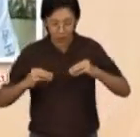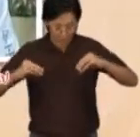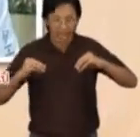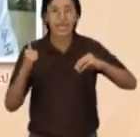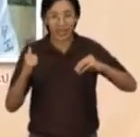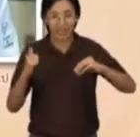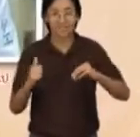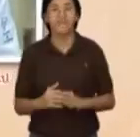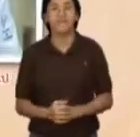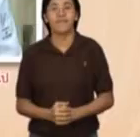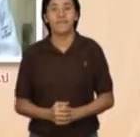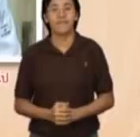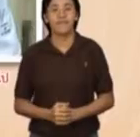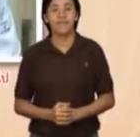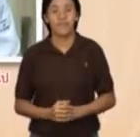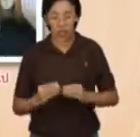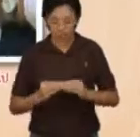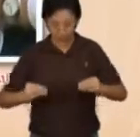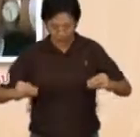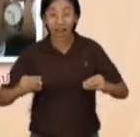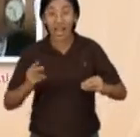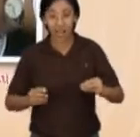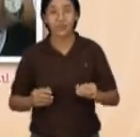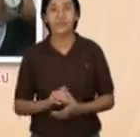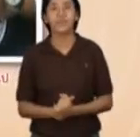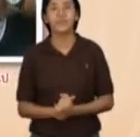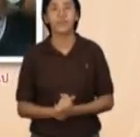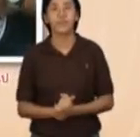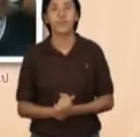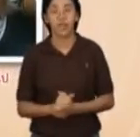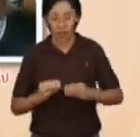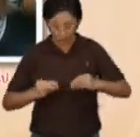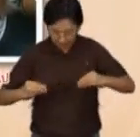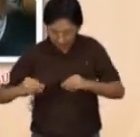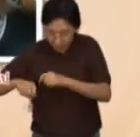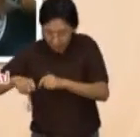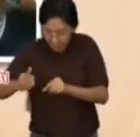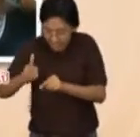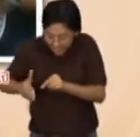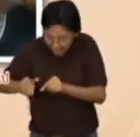รูป ครับผมนี่เราก็ตัดนะฮะตัดตรงช่วงที่นั่นทิ้งไปนะฮะ